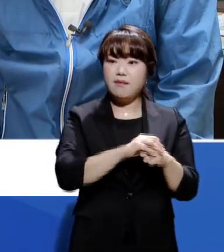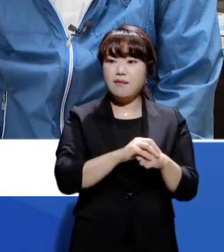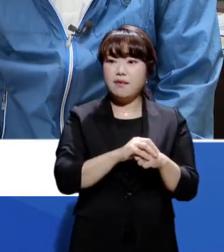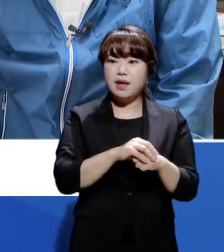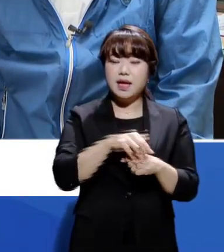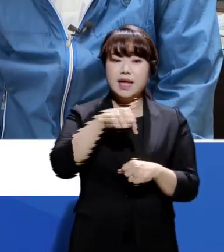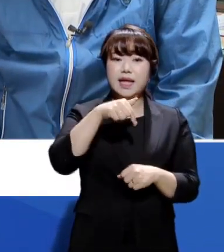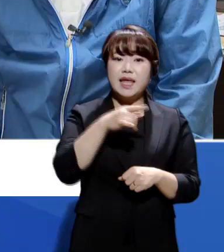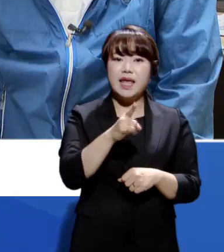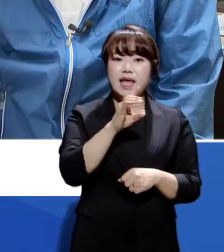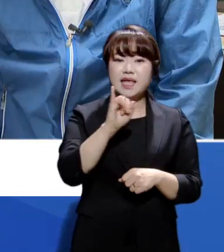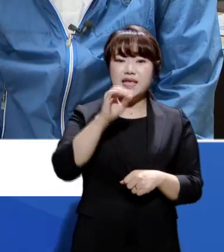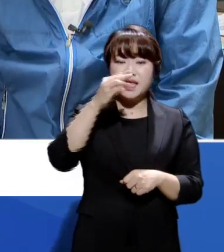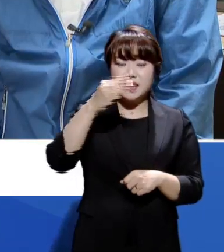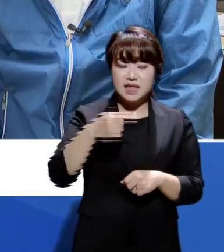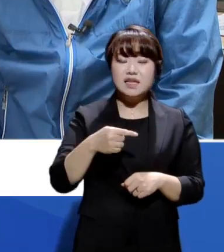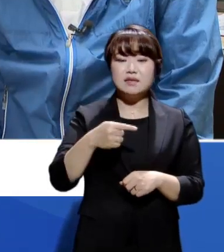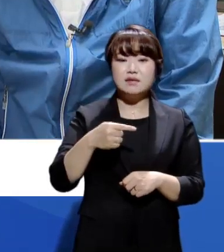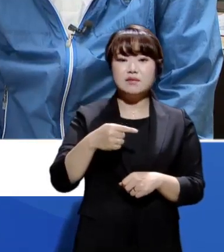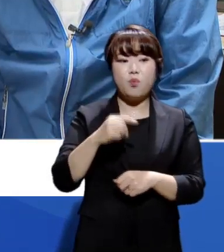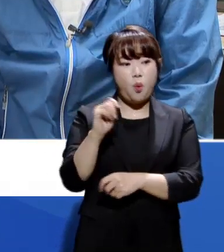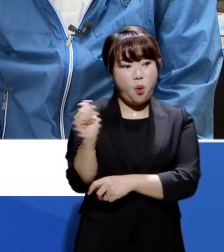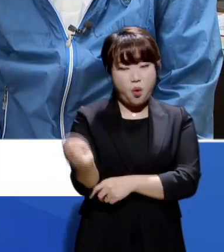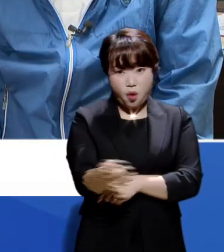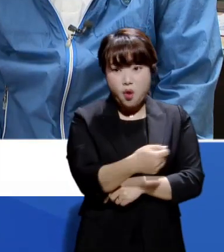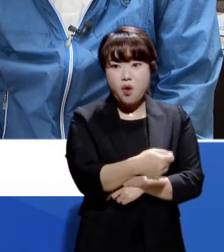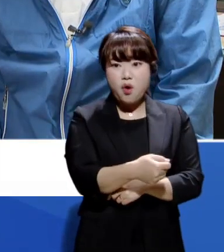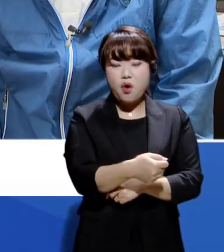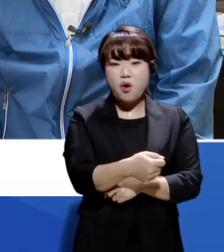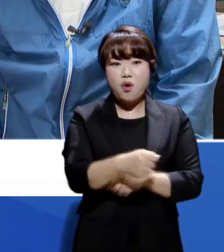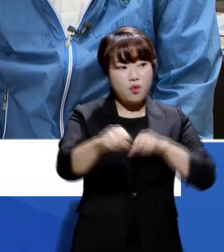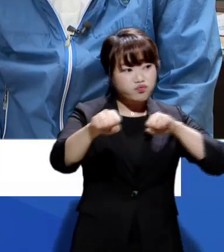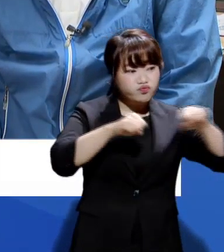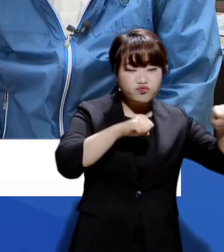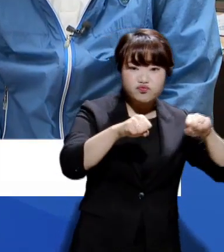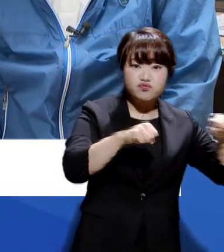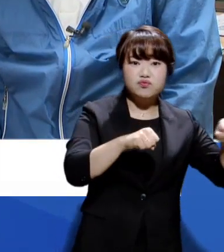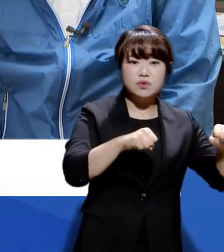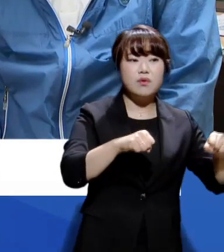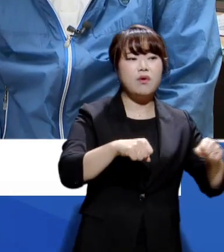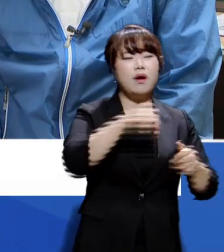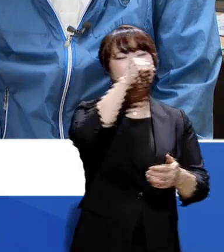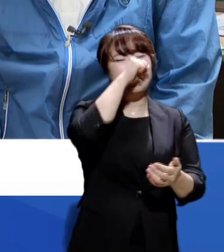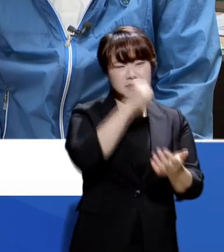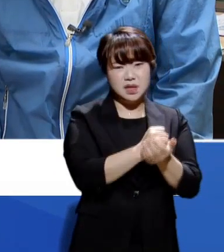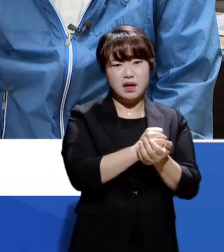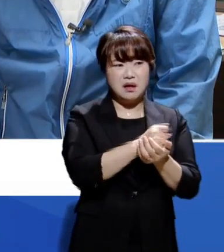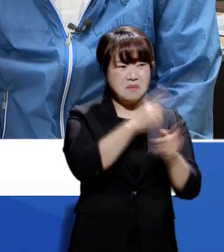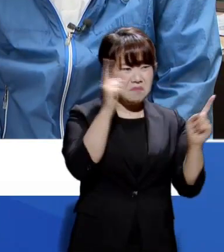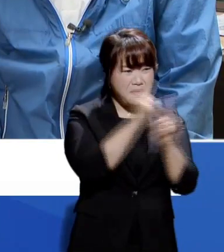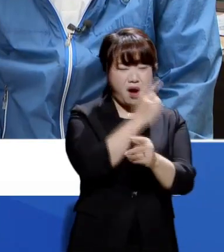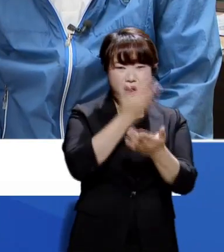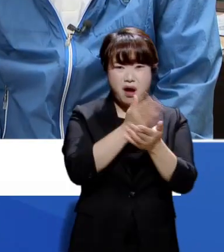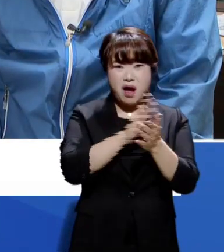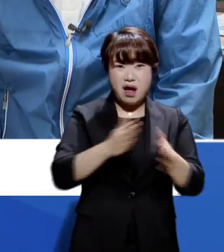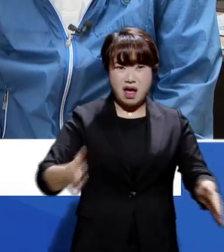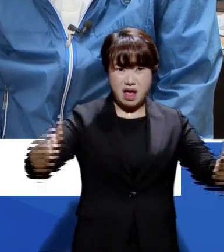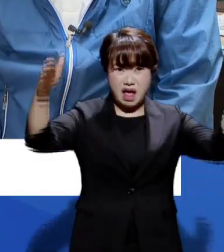치는 게이트볼이 그 실내 구장으로 이전되는 것 자체에 대해서 결사적으로 반대하고 있고요.